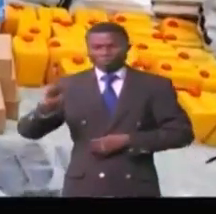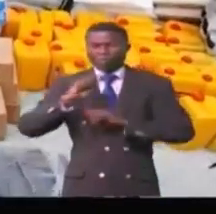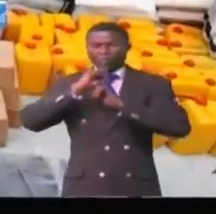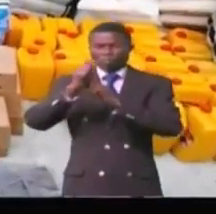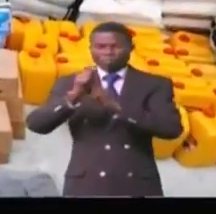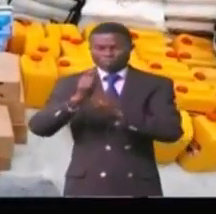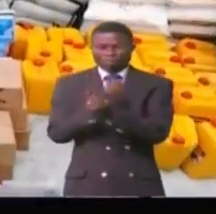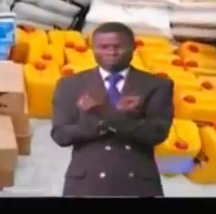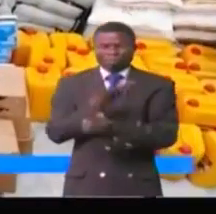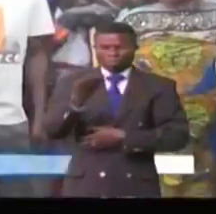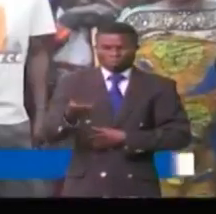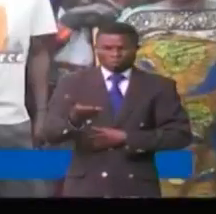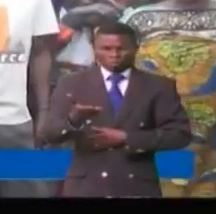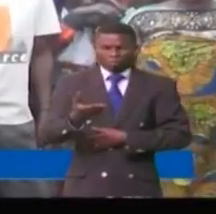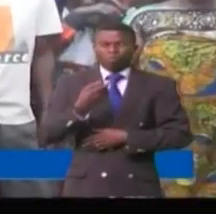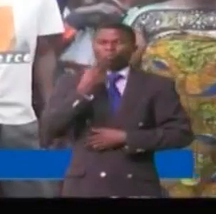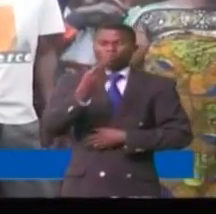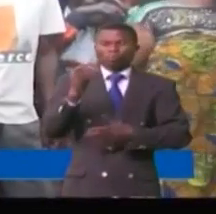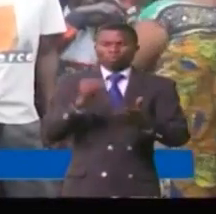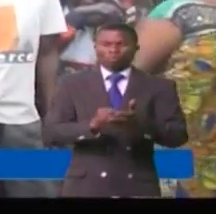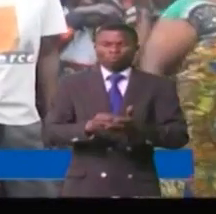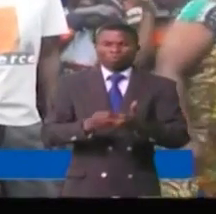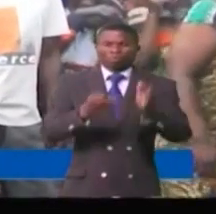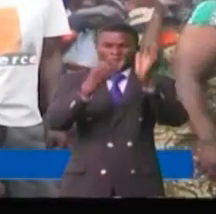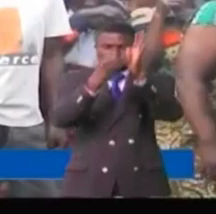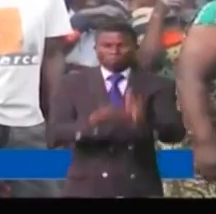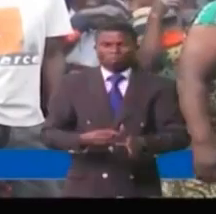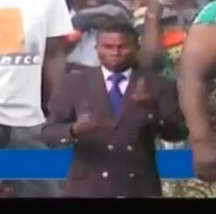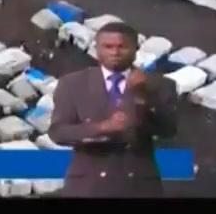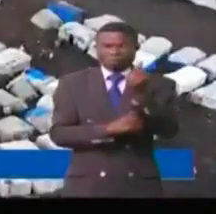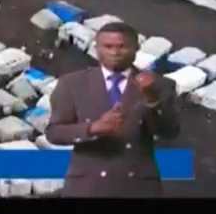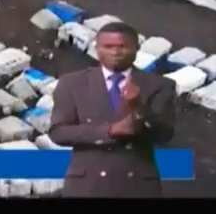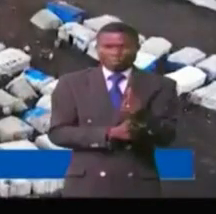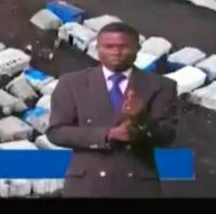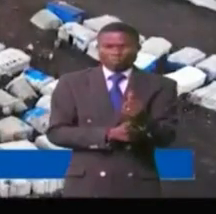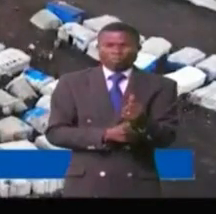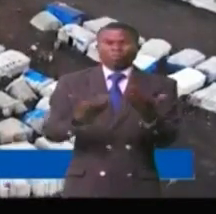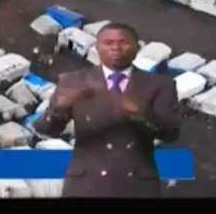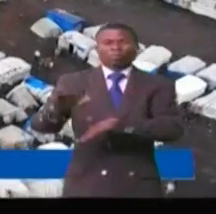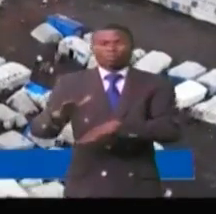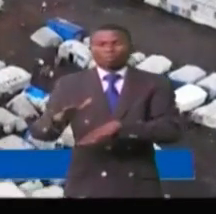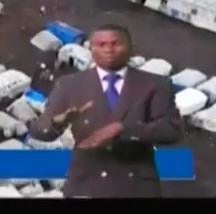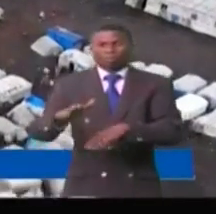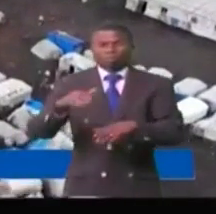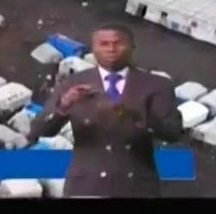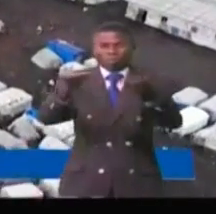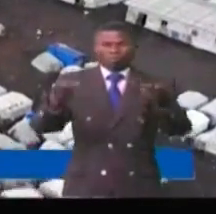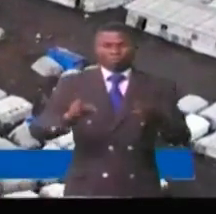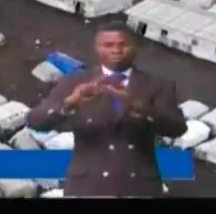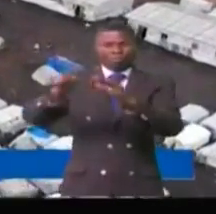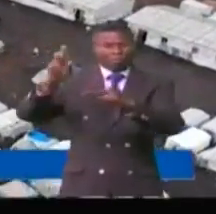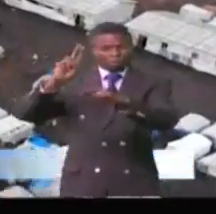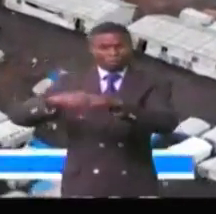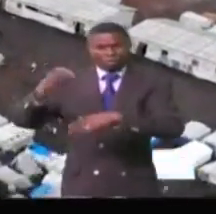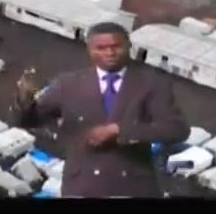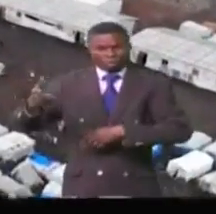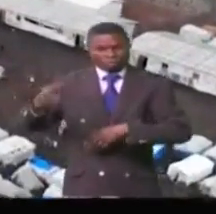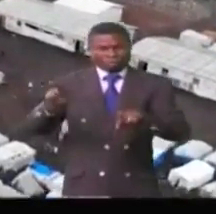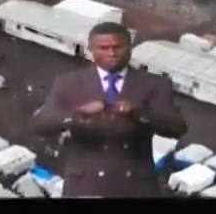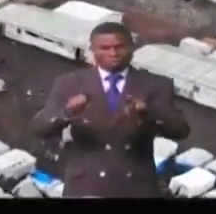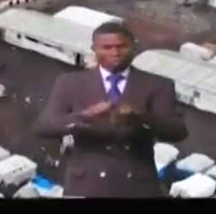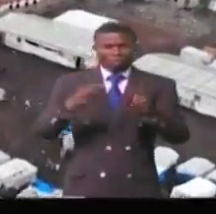de générosité. Signalons que plus de 700 personnes ont déjà perdu leur vie dans les sites des déplacés selon